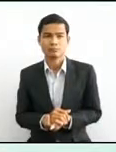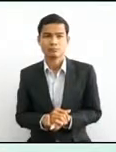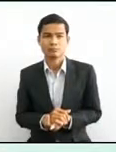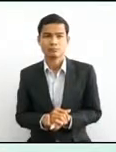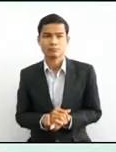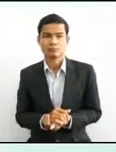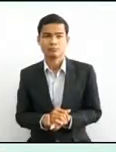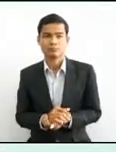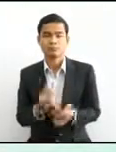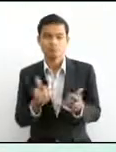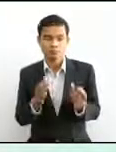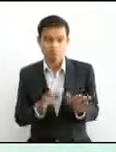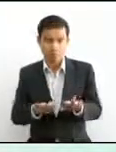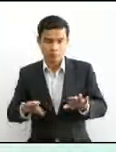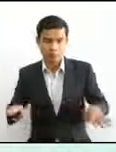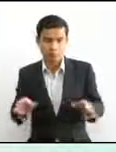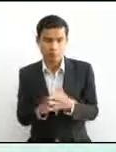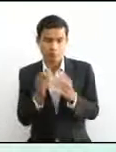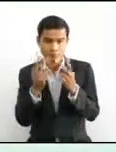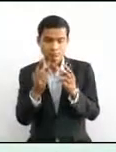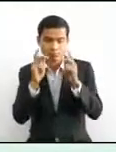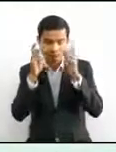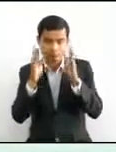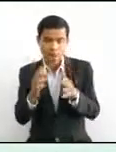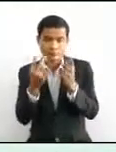cha là con đang ở khné chăm tiêm toàn chỉ ngồi nè kêu nè